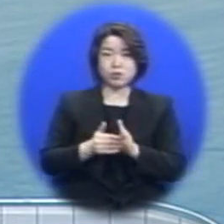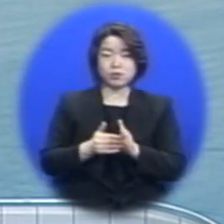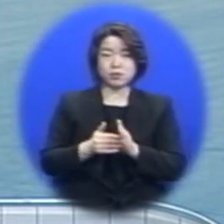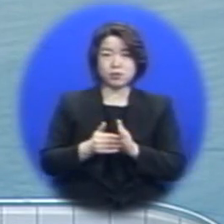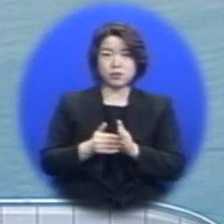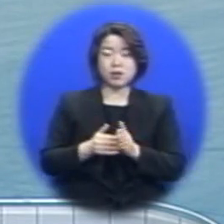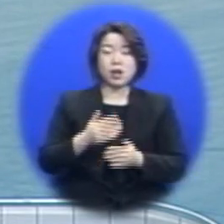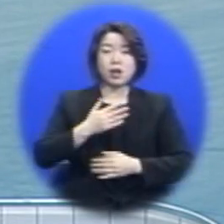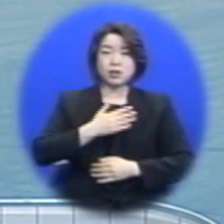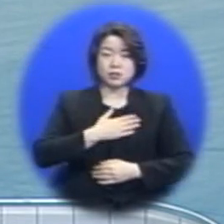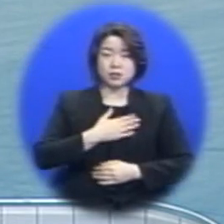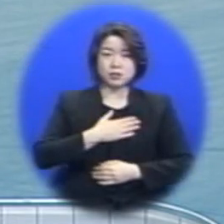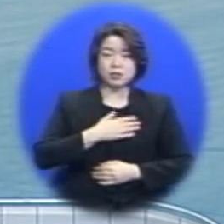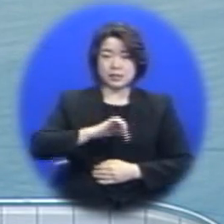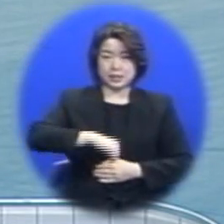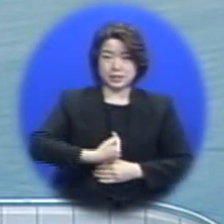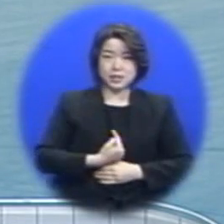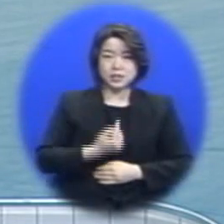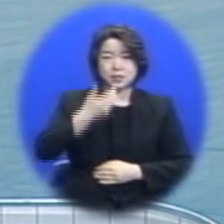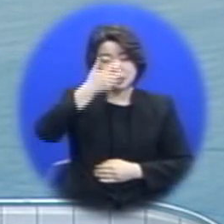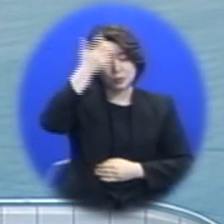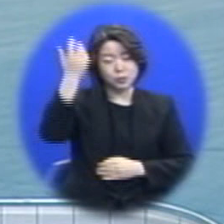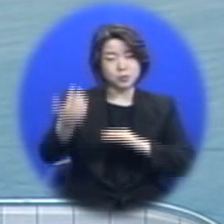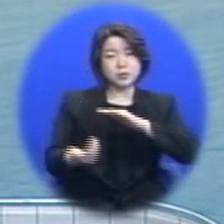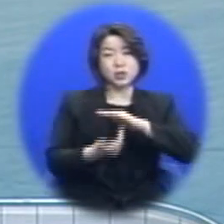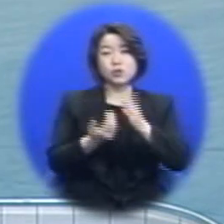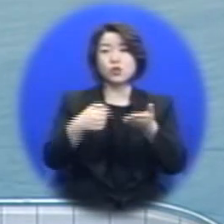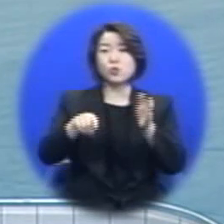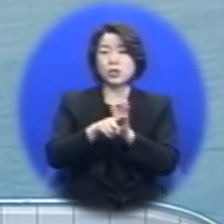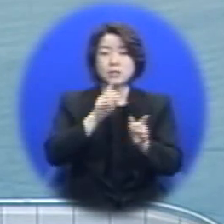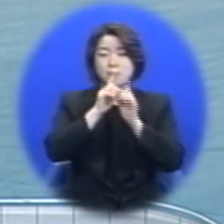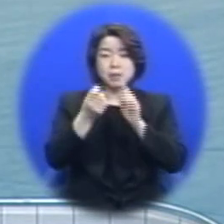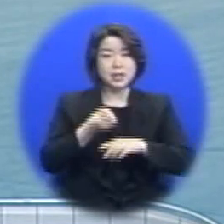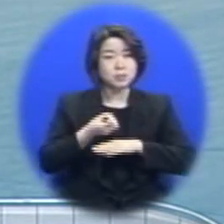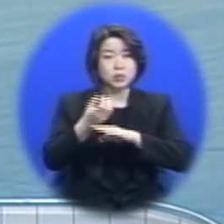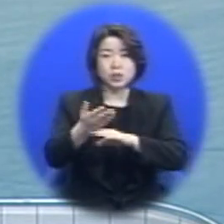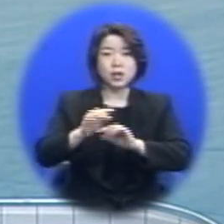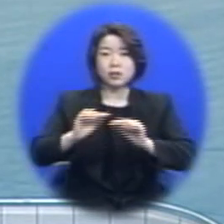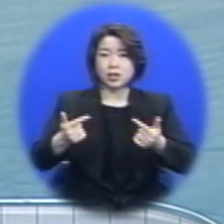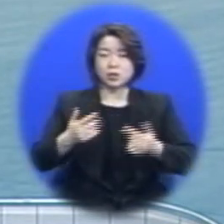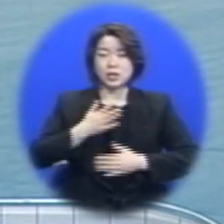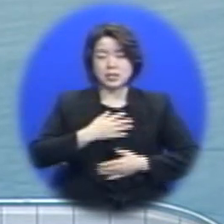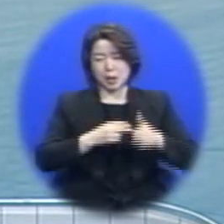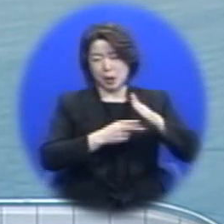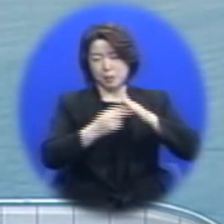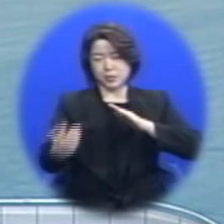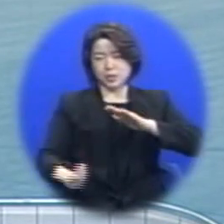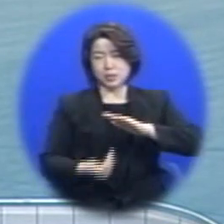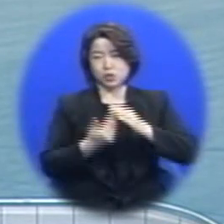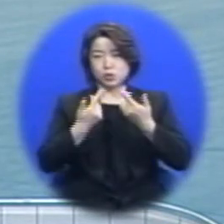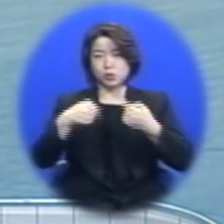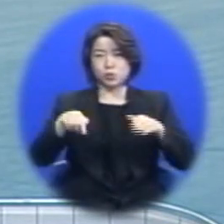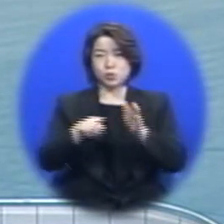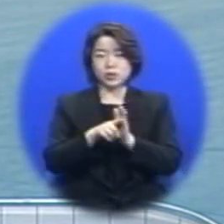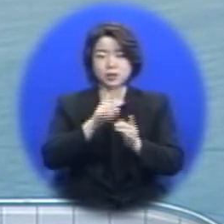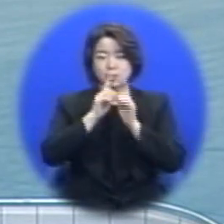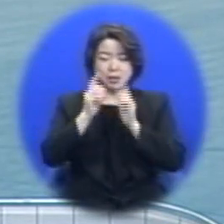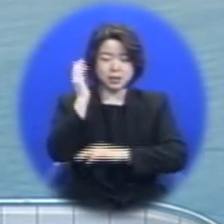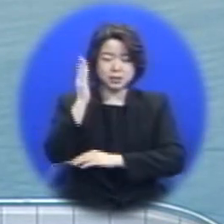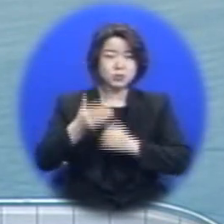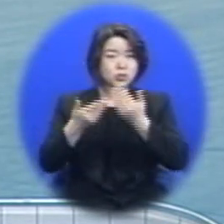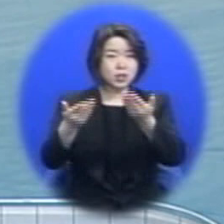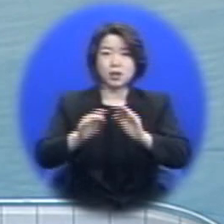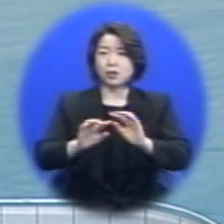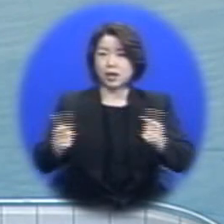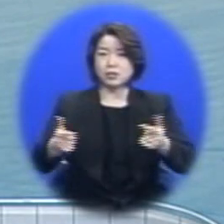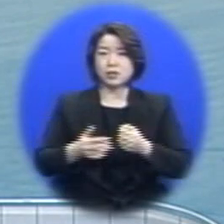말씀하고. 저는 저 자신의 꿈을 이루기 위해서 말씀을 전하는 것도 아니고 제 비전을 성취하려고 하는 것도 아닙니다.